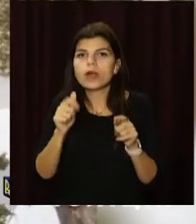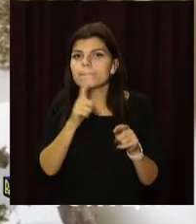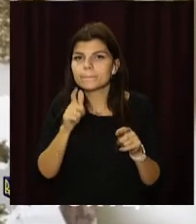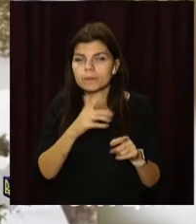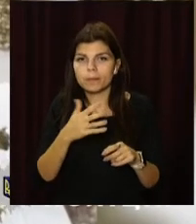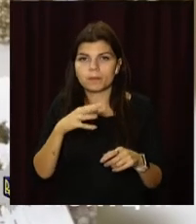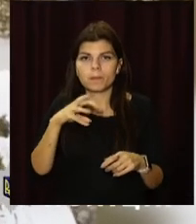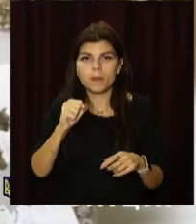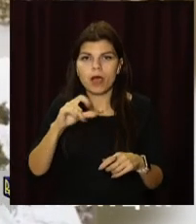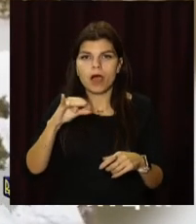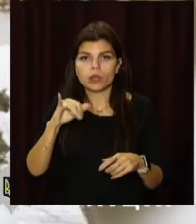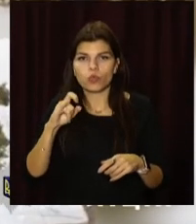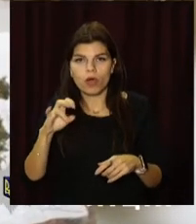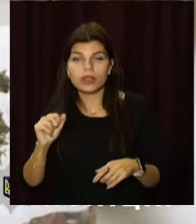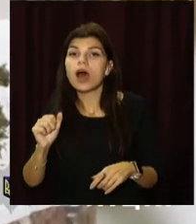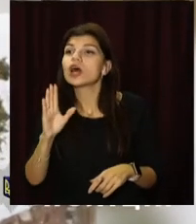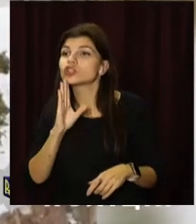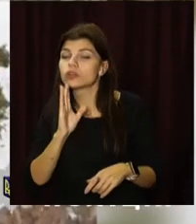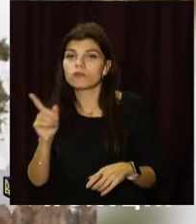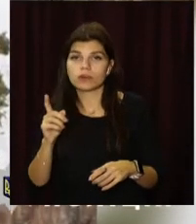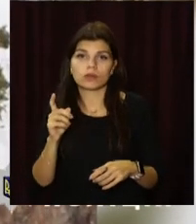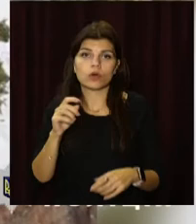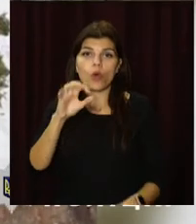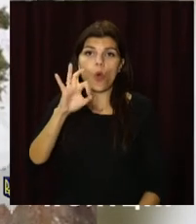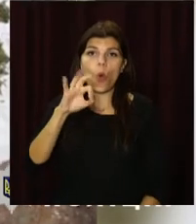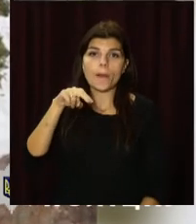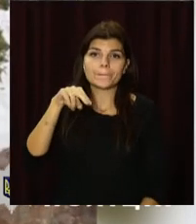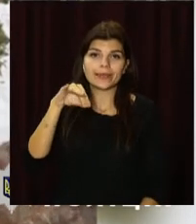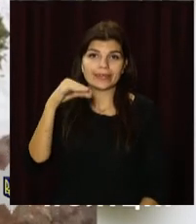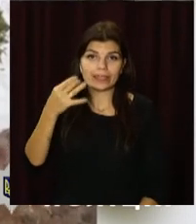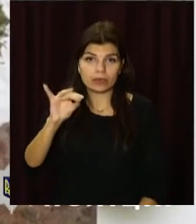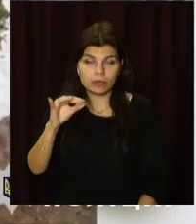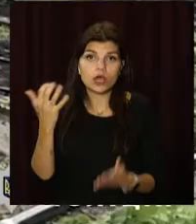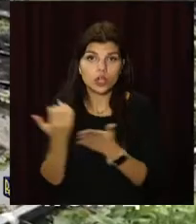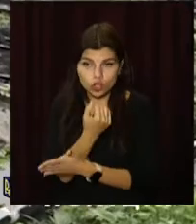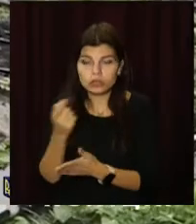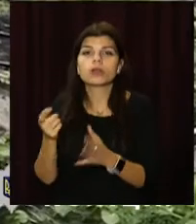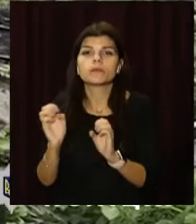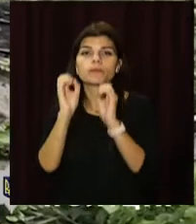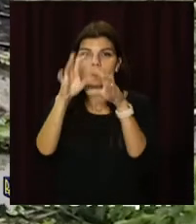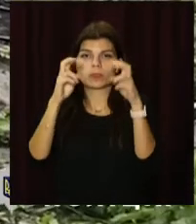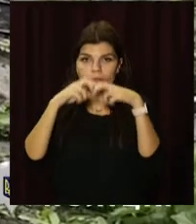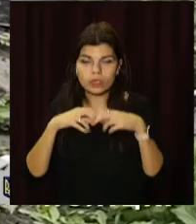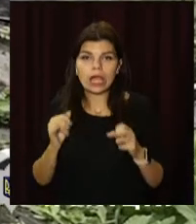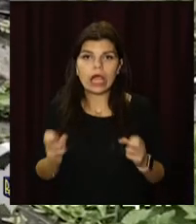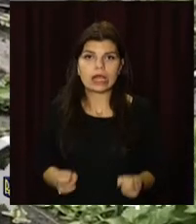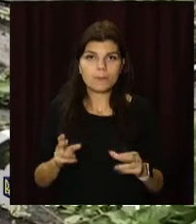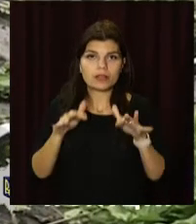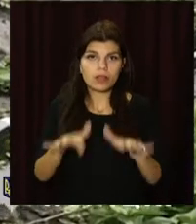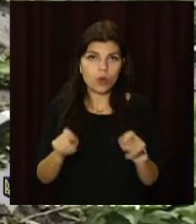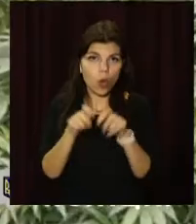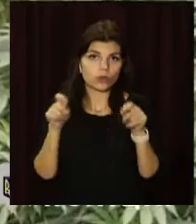А в 50-річної кам'янчанки виявили ацетильований опій. Усе знайдене направили на експертизу і порушили кримінальне